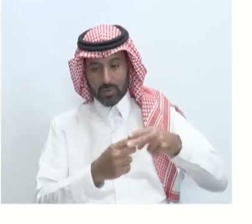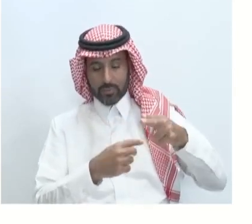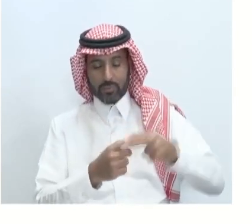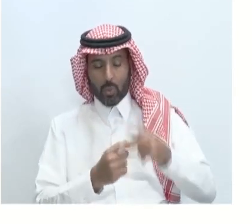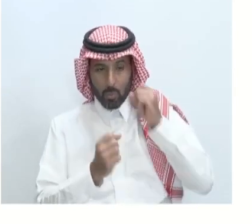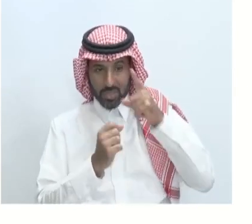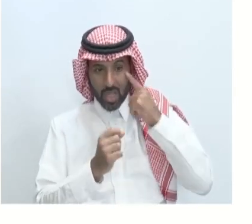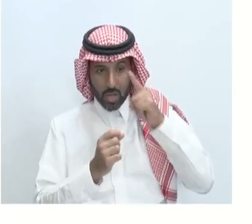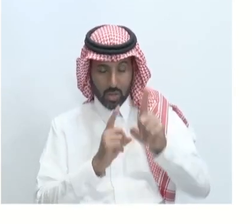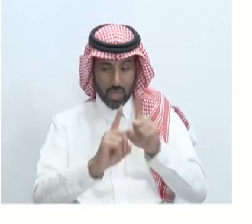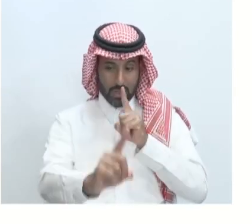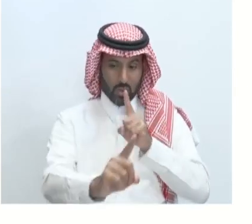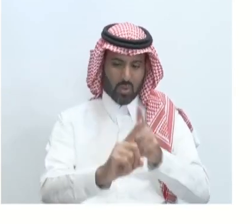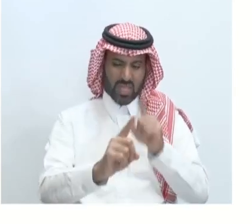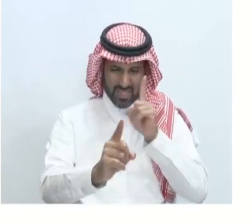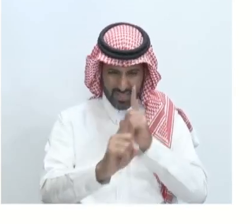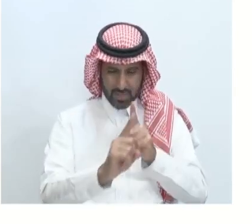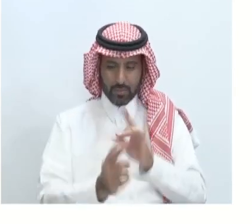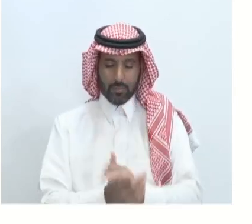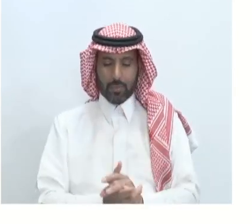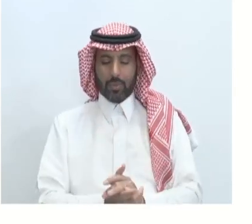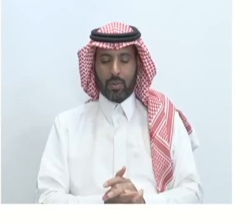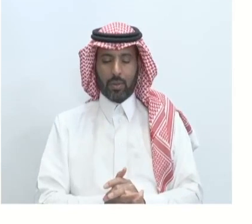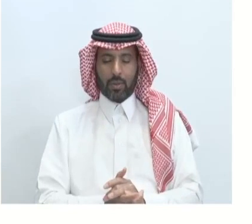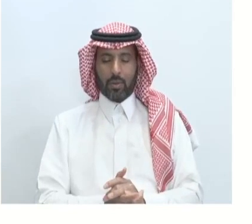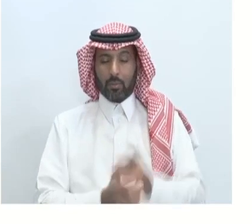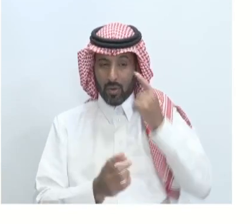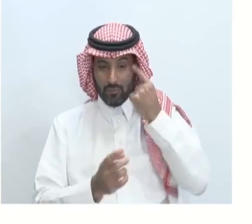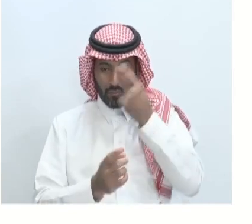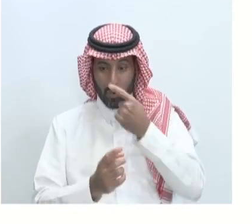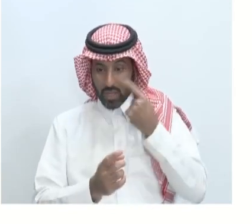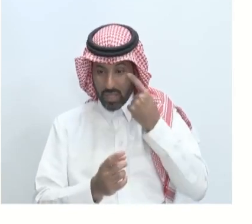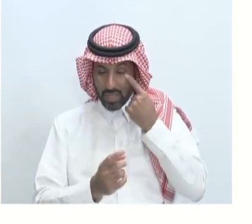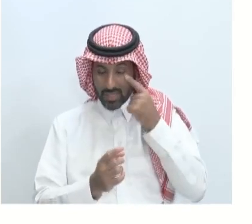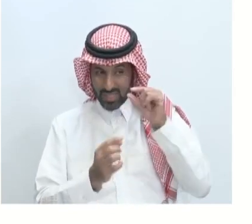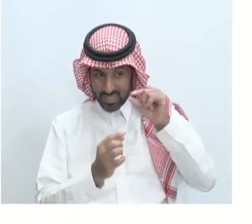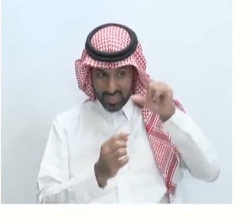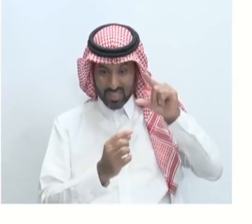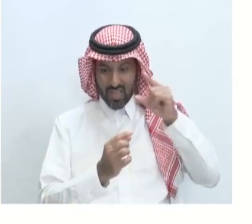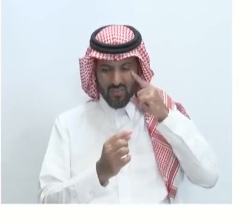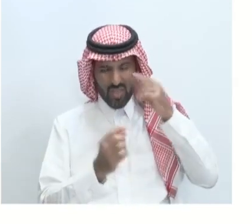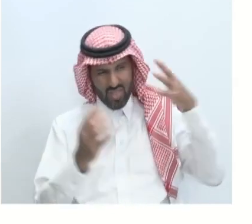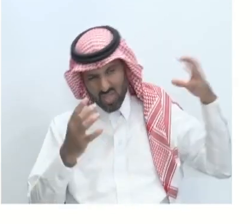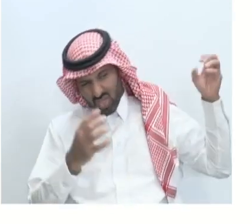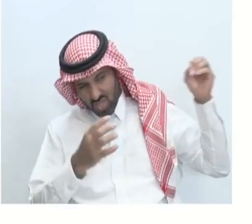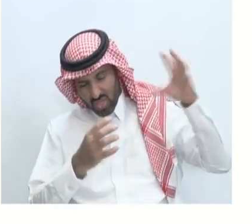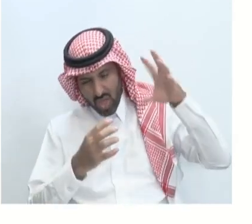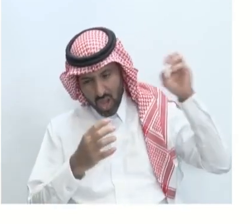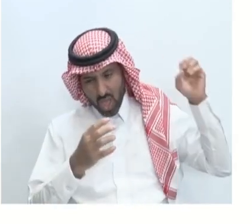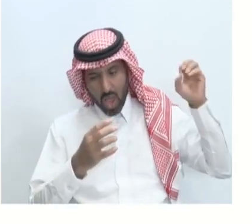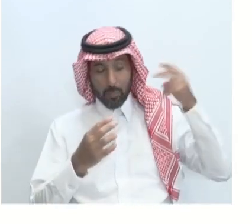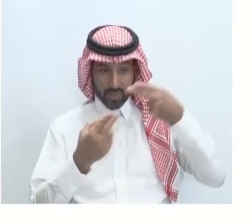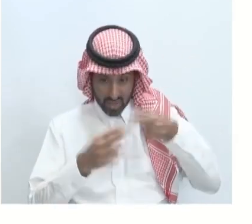المرئي وكذلك ذكرنا بانه بالرغم من ان فتحه بؤبؤ العين تتسع في العتمه لتسمح بمرور